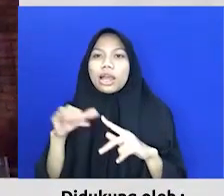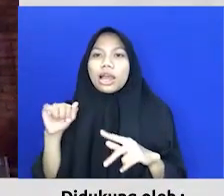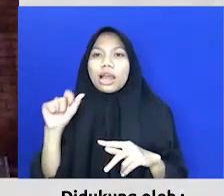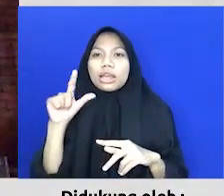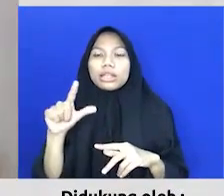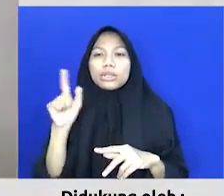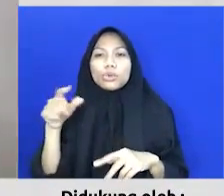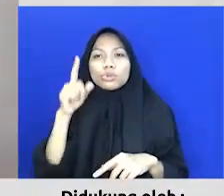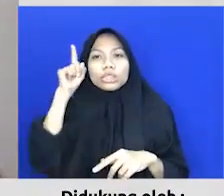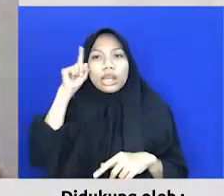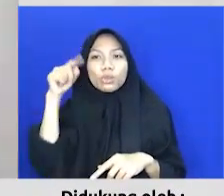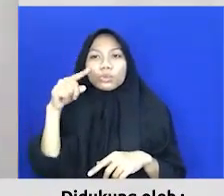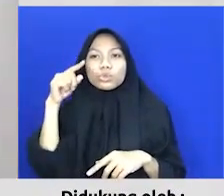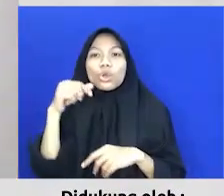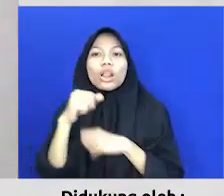Mungkin bisa dimulai dari sini.